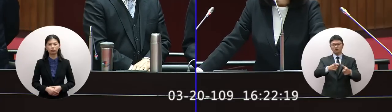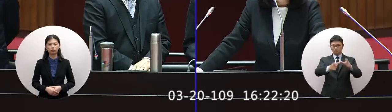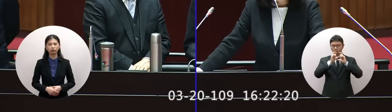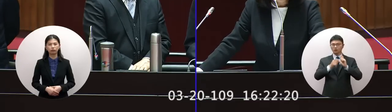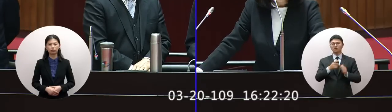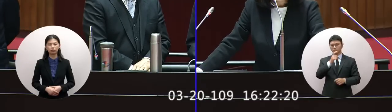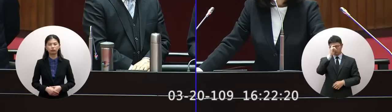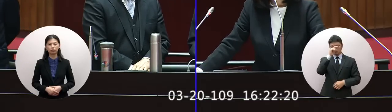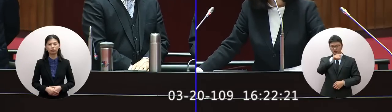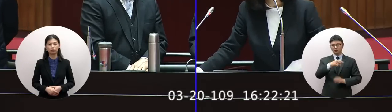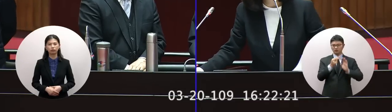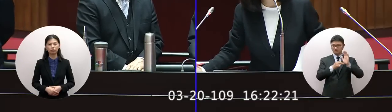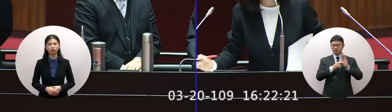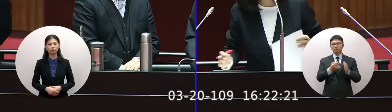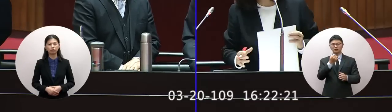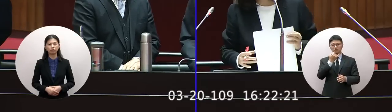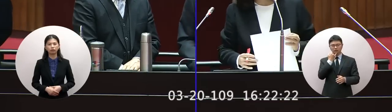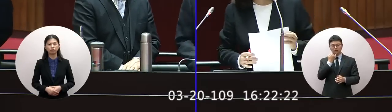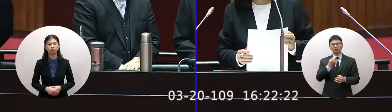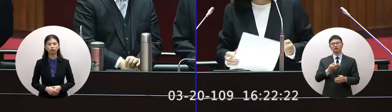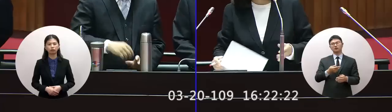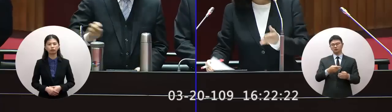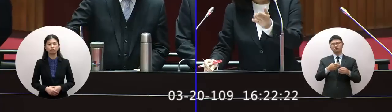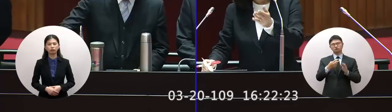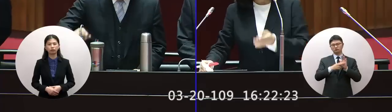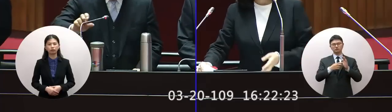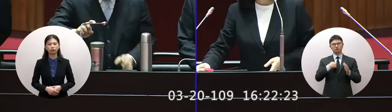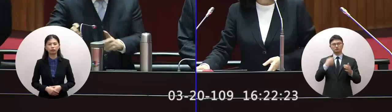答能够一解本席之惑。